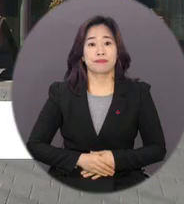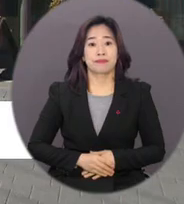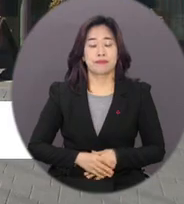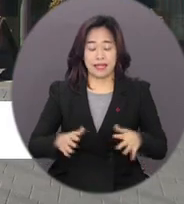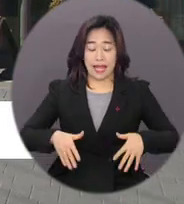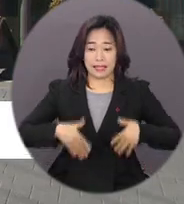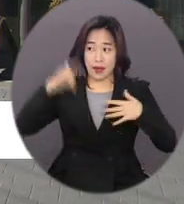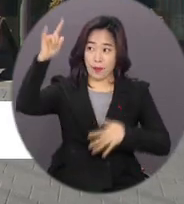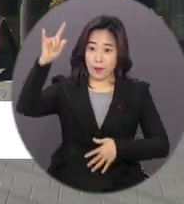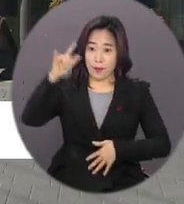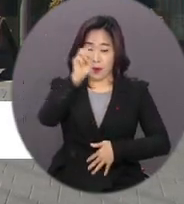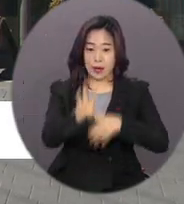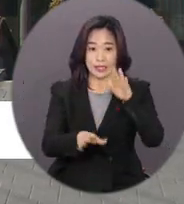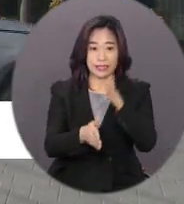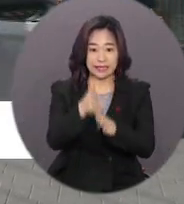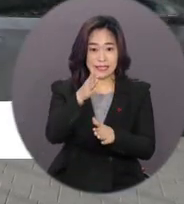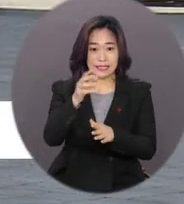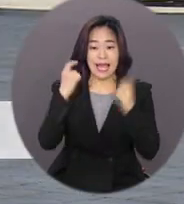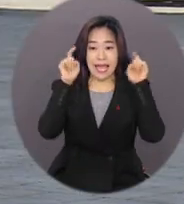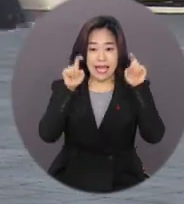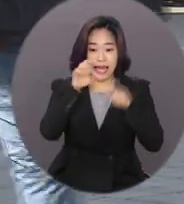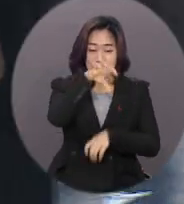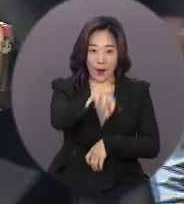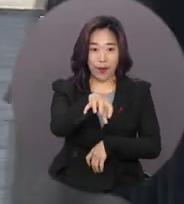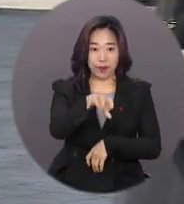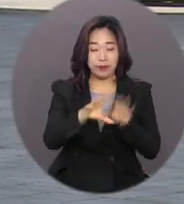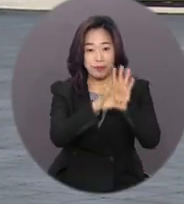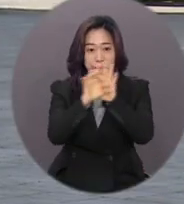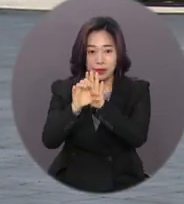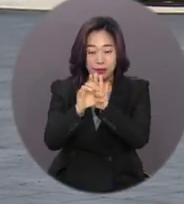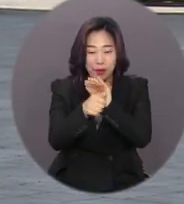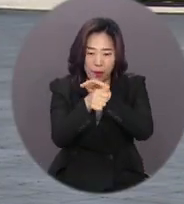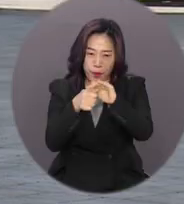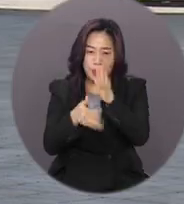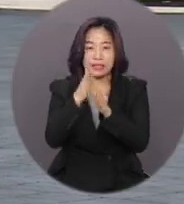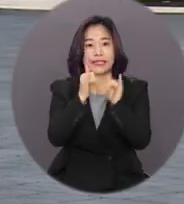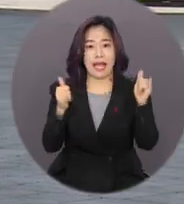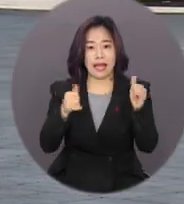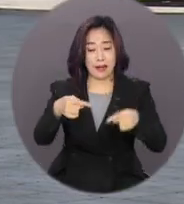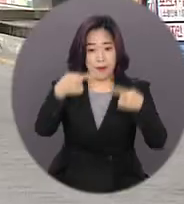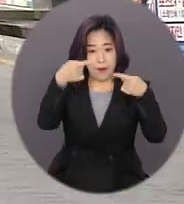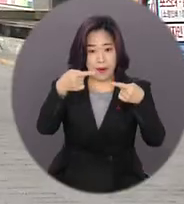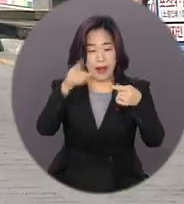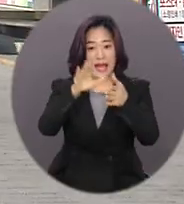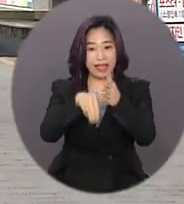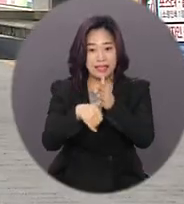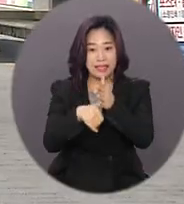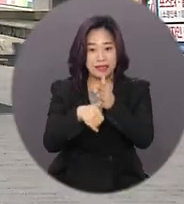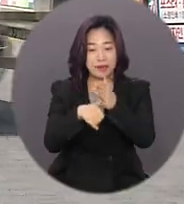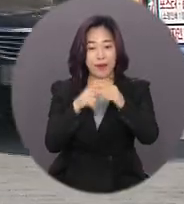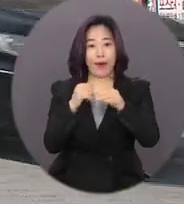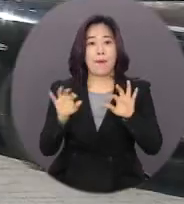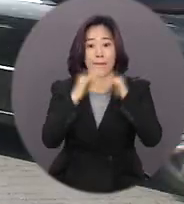따스한 햇살이 내리쬐는 광주시 양림동 일대입니다. 코로나19에 몸을 움츠렸던 시민들이 명절 연휴를 맞아 일제히